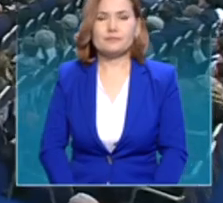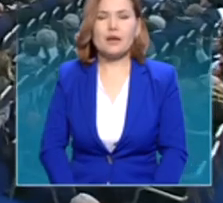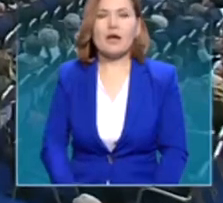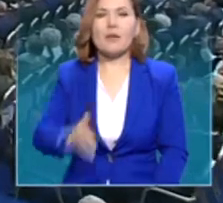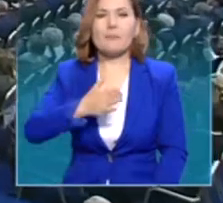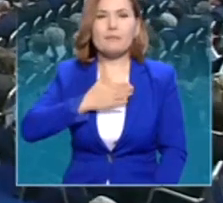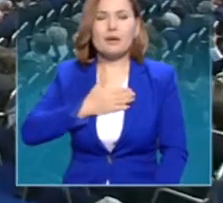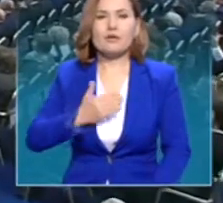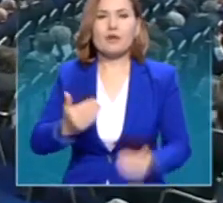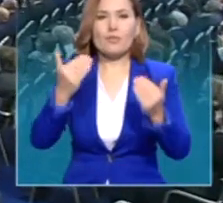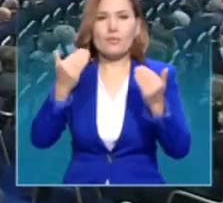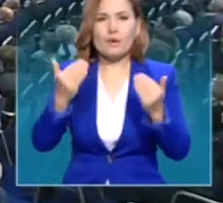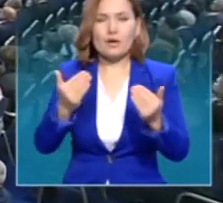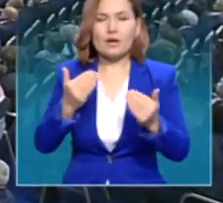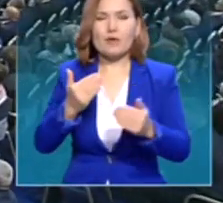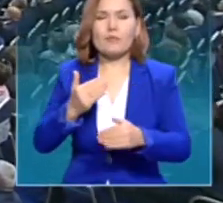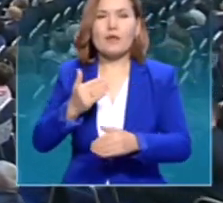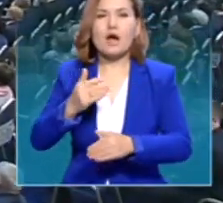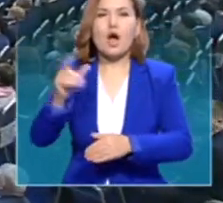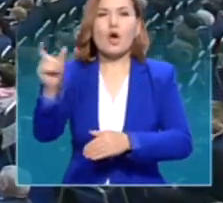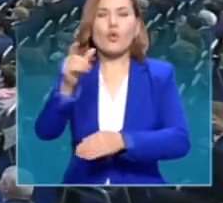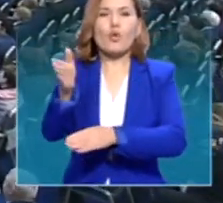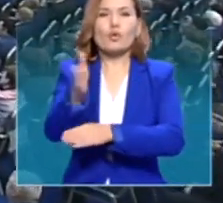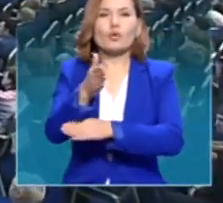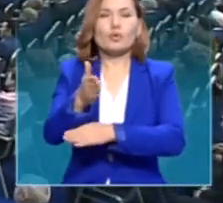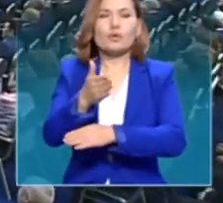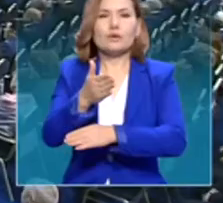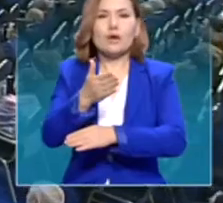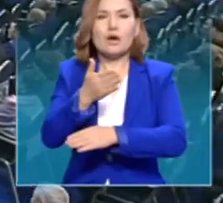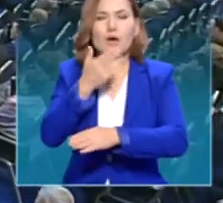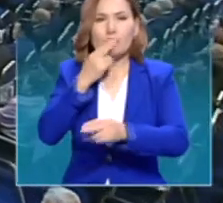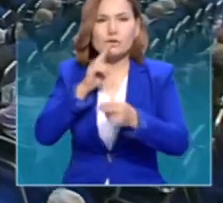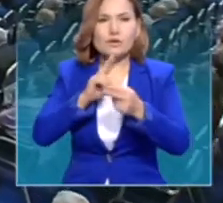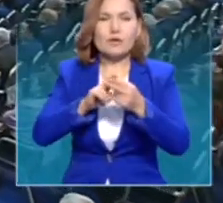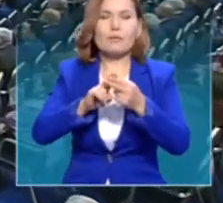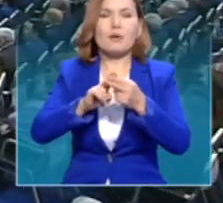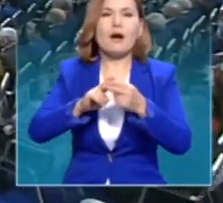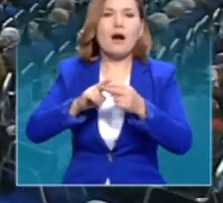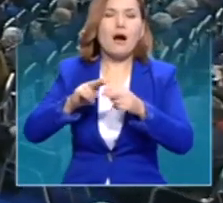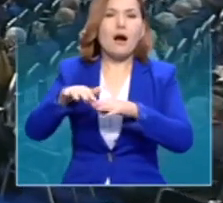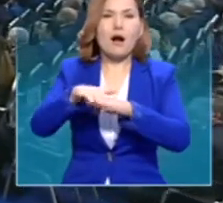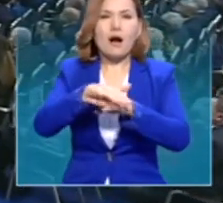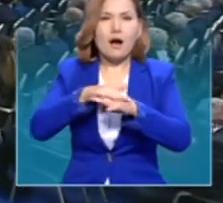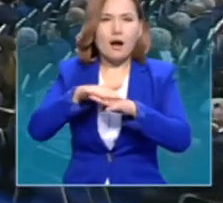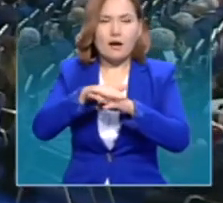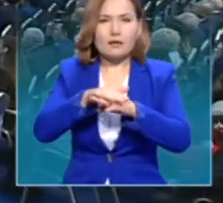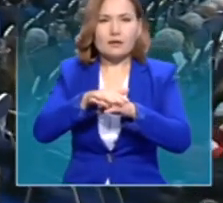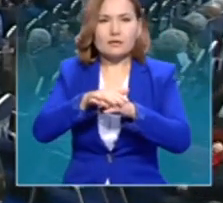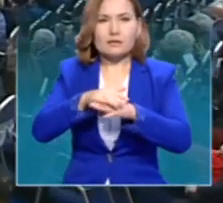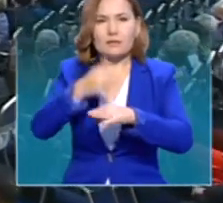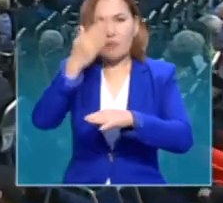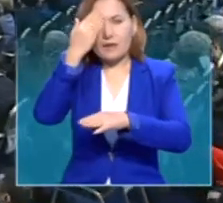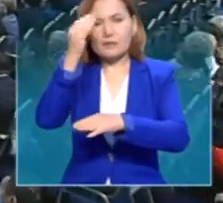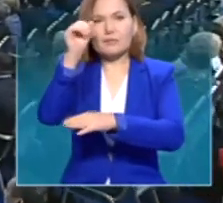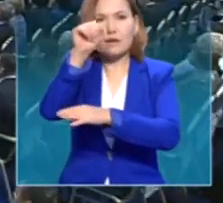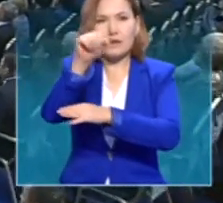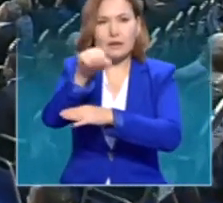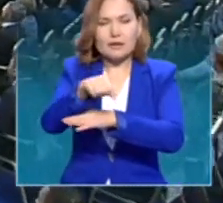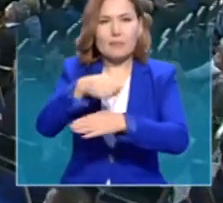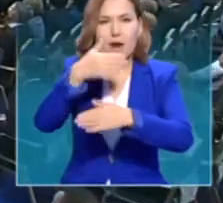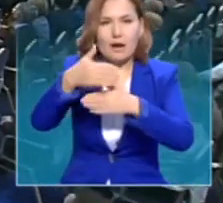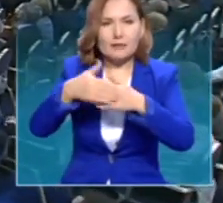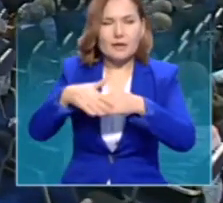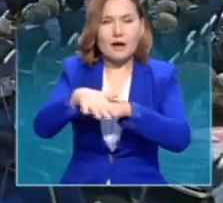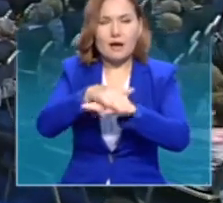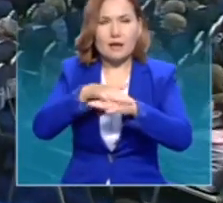Мен бүгін көк туды сүйіп, дана халқымның алдында бас идім. Азаттық жолында